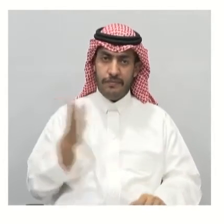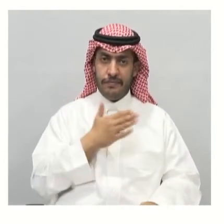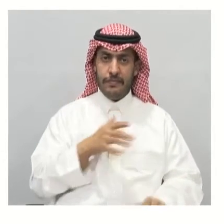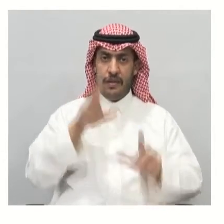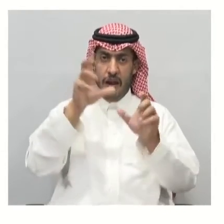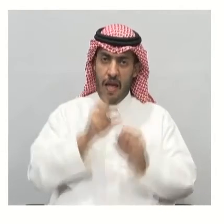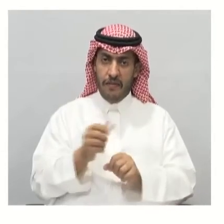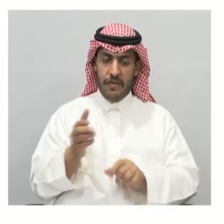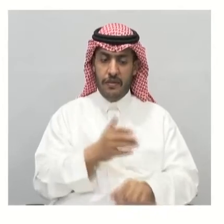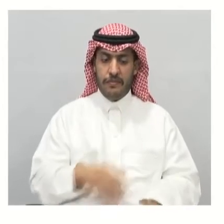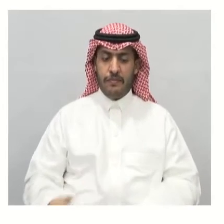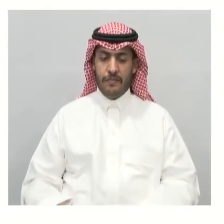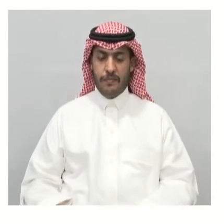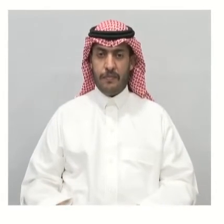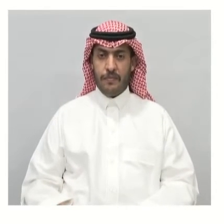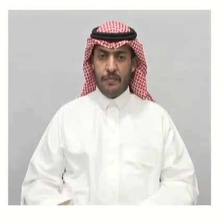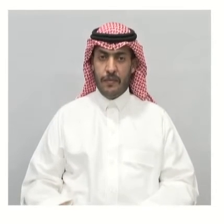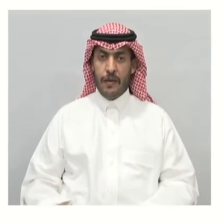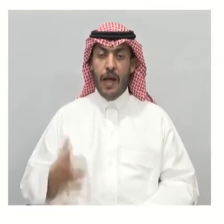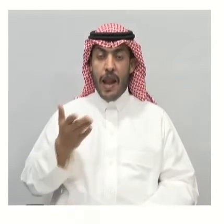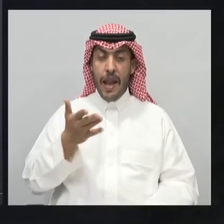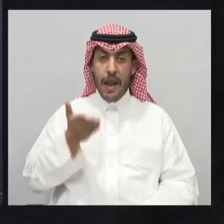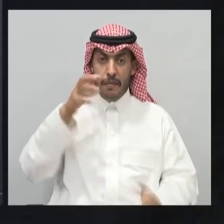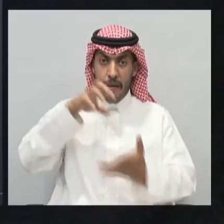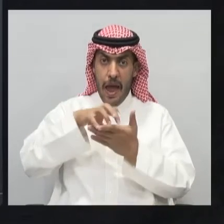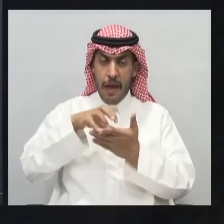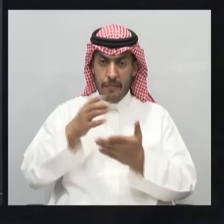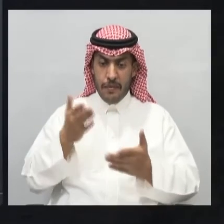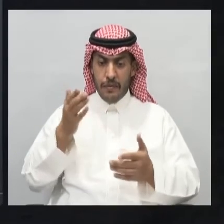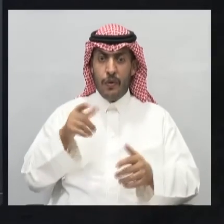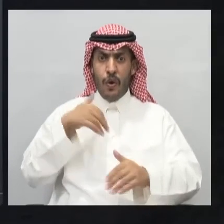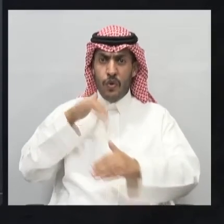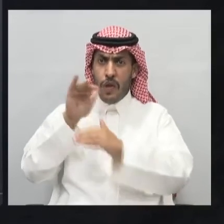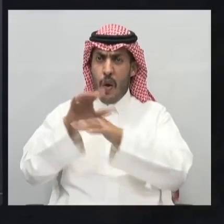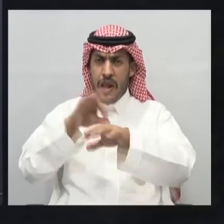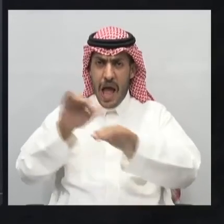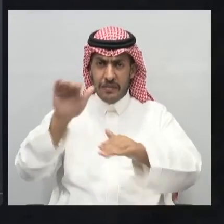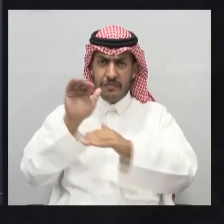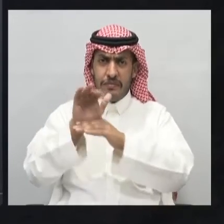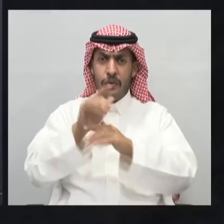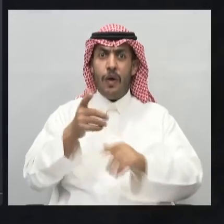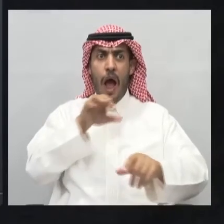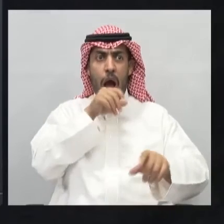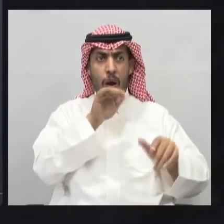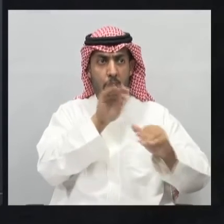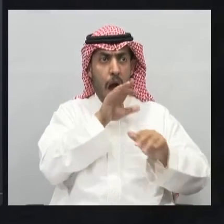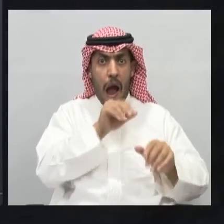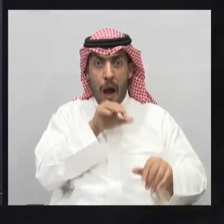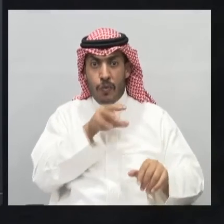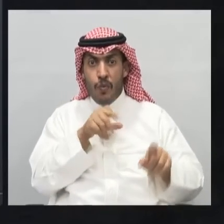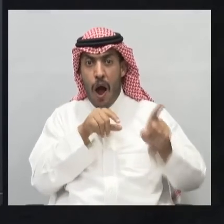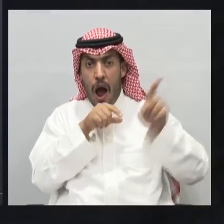له اذا بدان النبي ابراهيم عليه السلام يدعو قومه واباه الى عباده